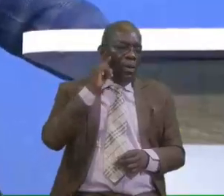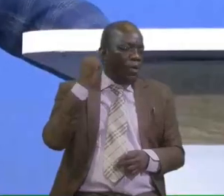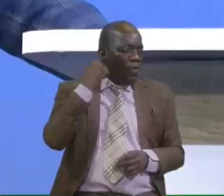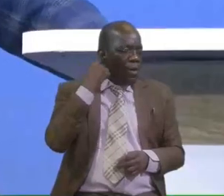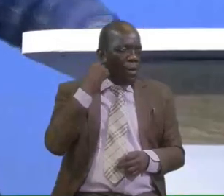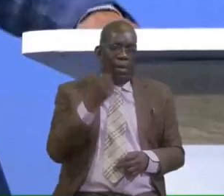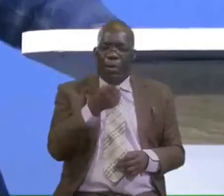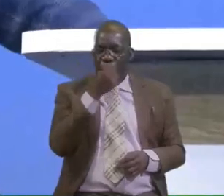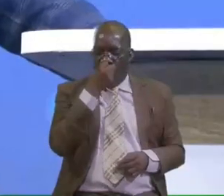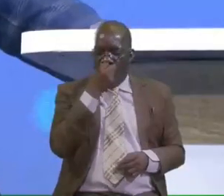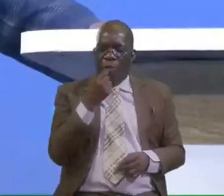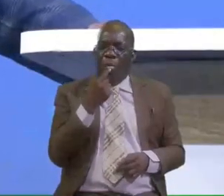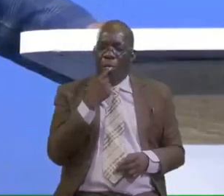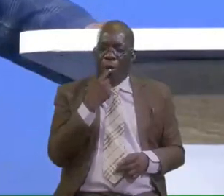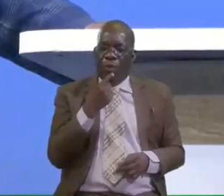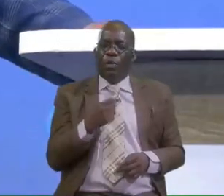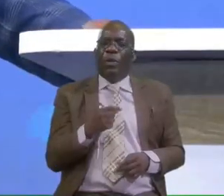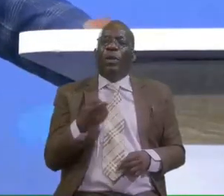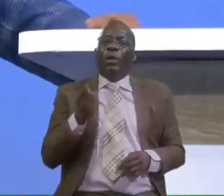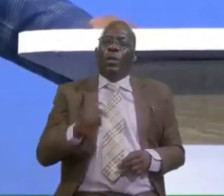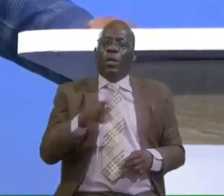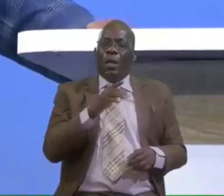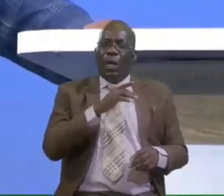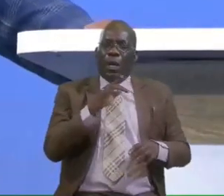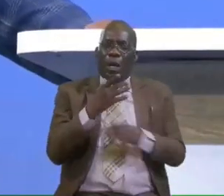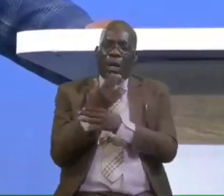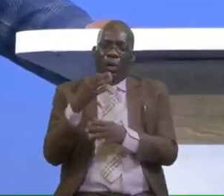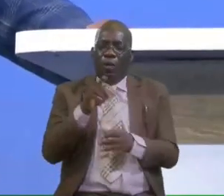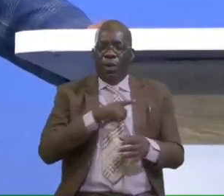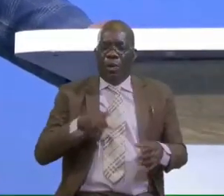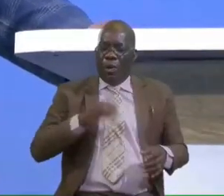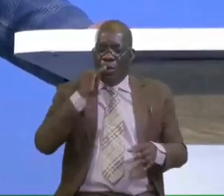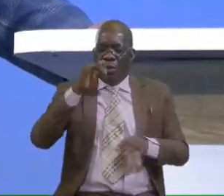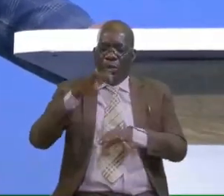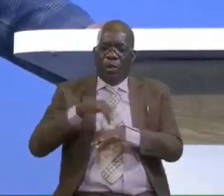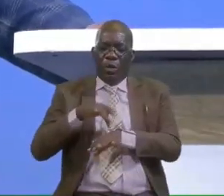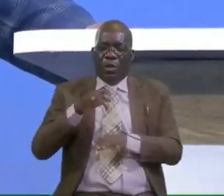muette, la main du Seigneur vous touche maintenant.